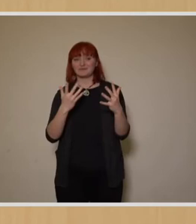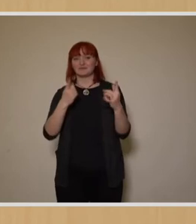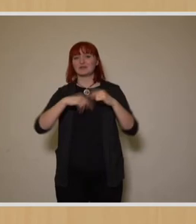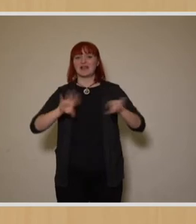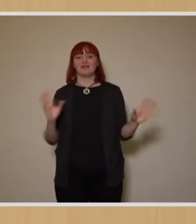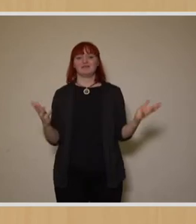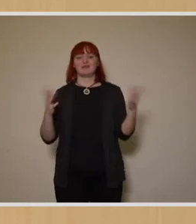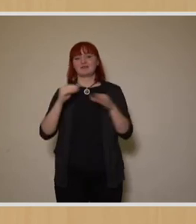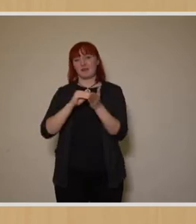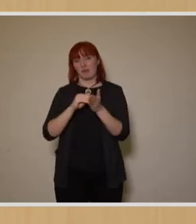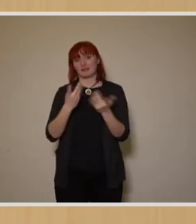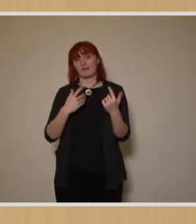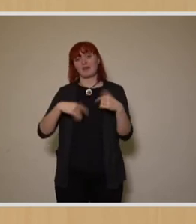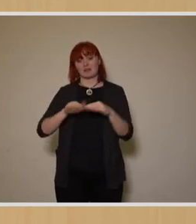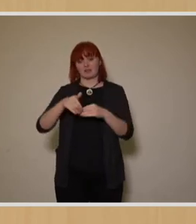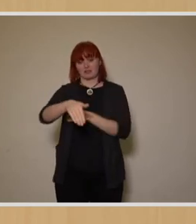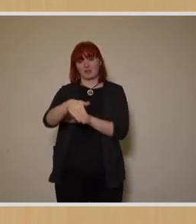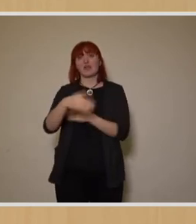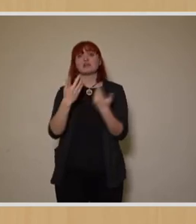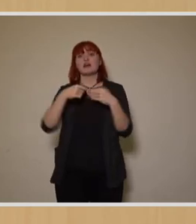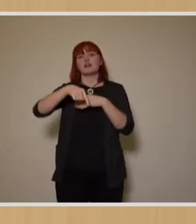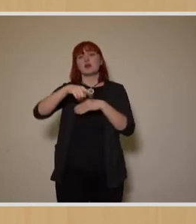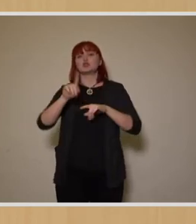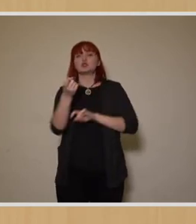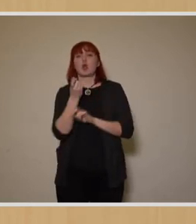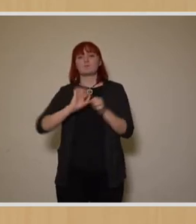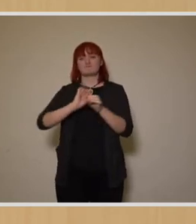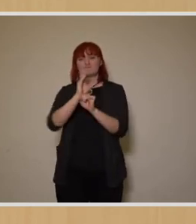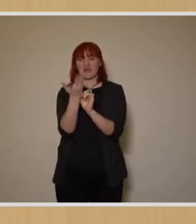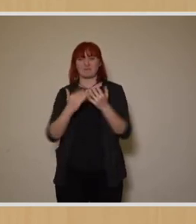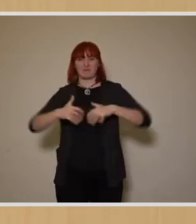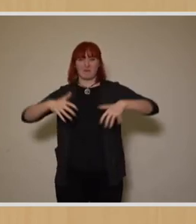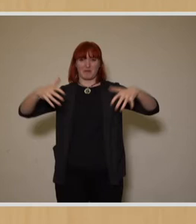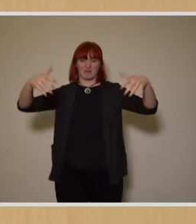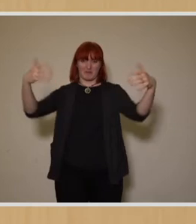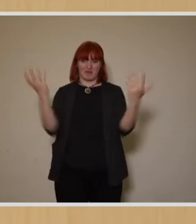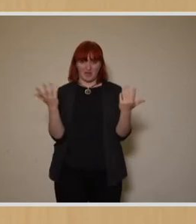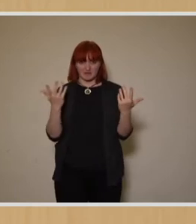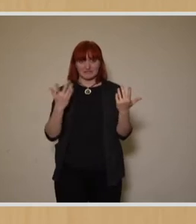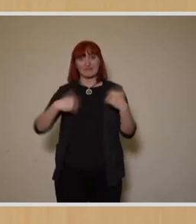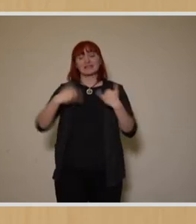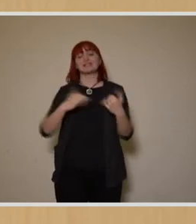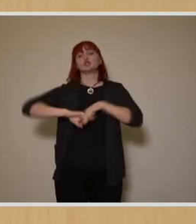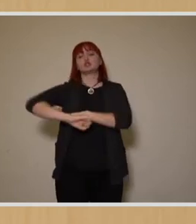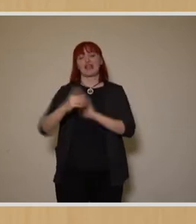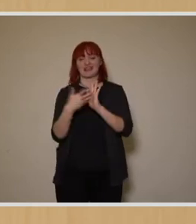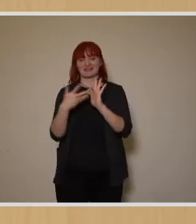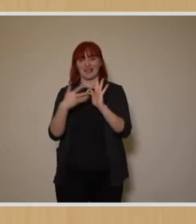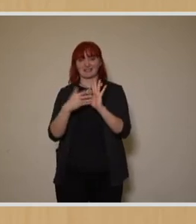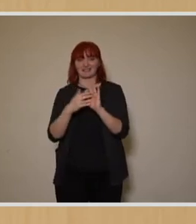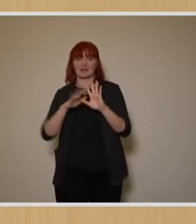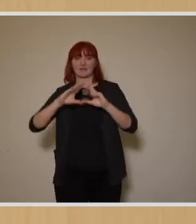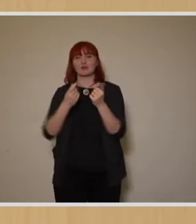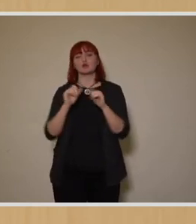nächsten Wochen weiter steigen. Aber heute gibt es Schnelltests. Knapp 10% der Bürgerinnen haben zumindest eine erste